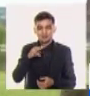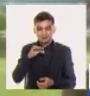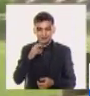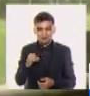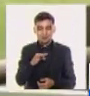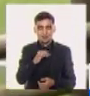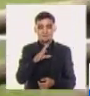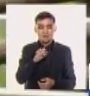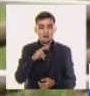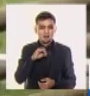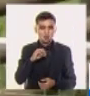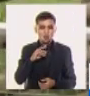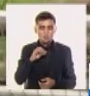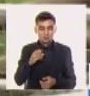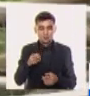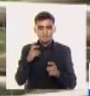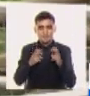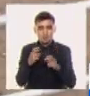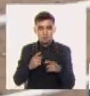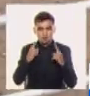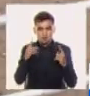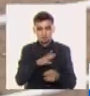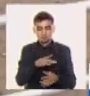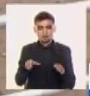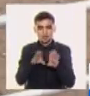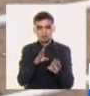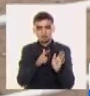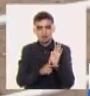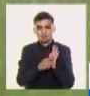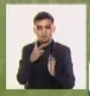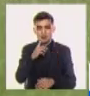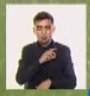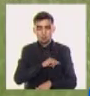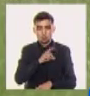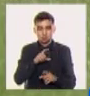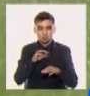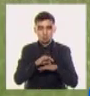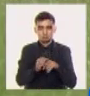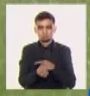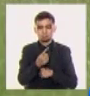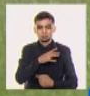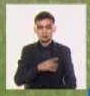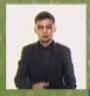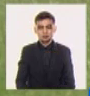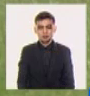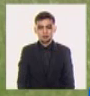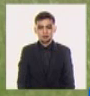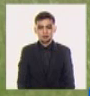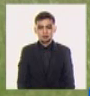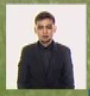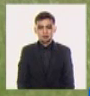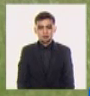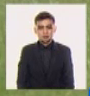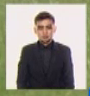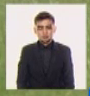Великобритании пришлось закрыть на карантин крупную ферму после того, как там заболели 72 работника. Асим Караулова,